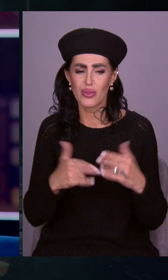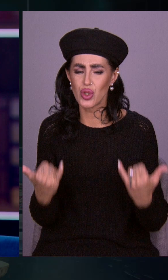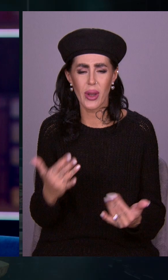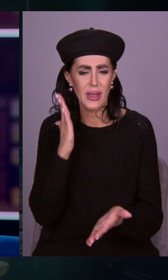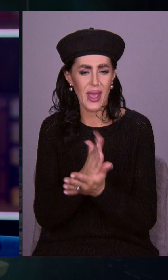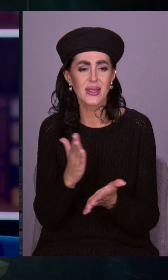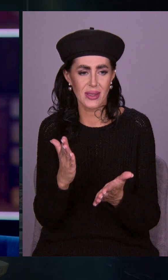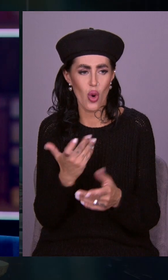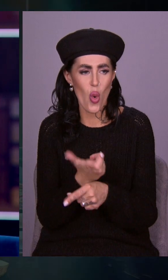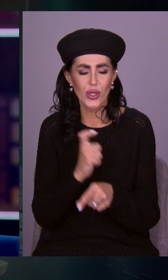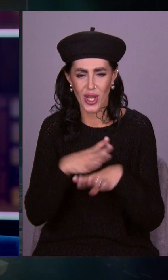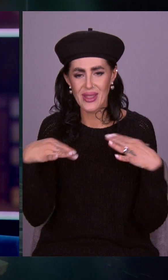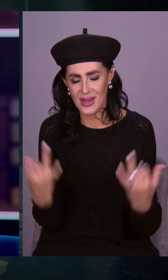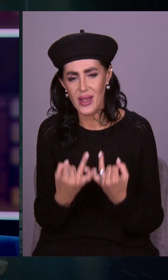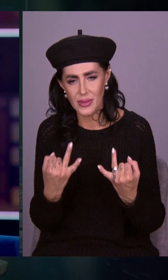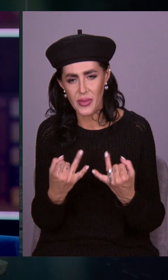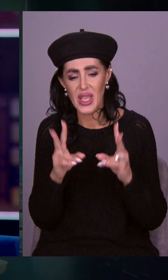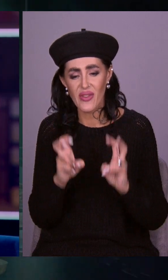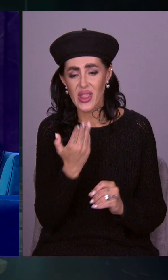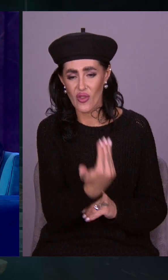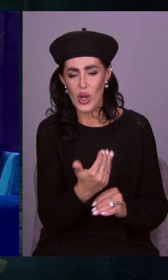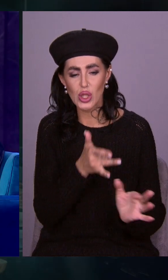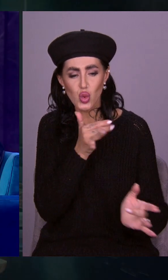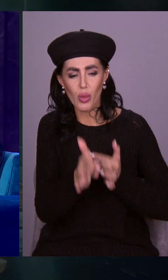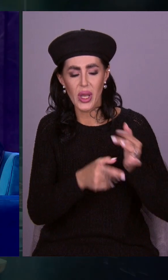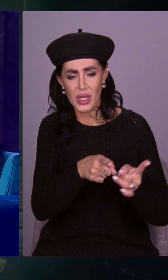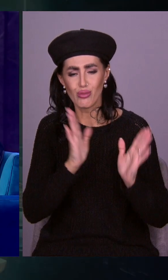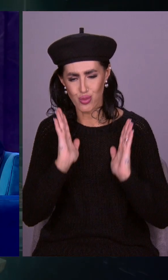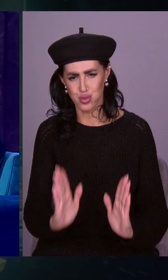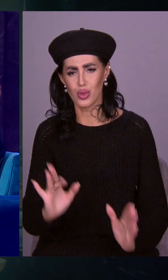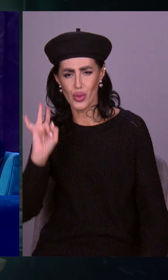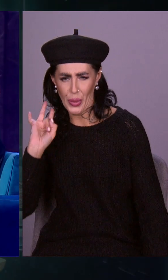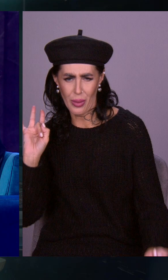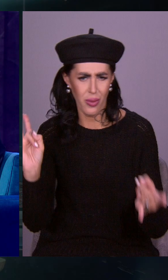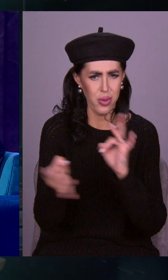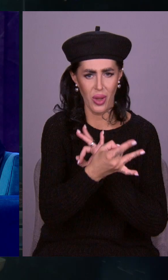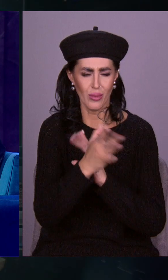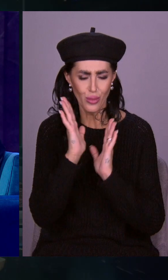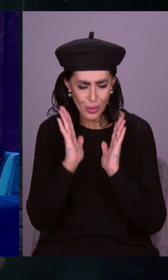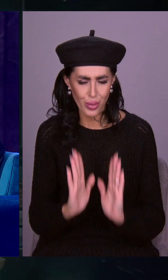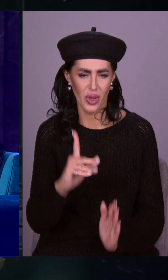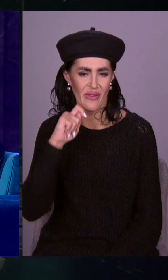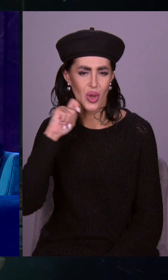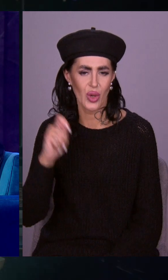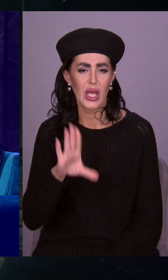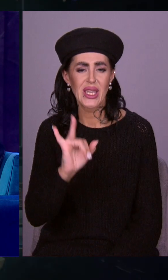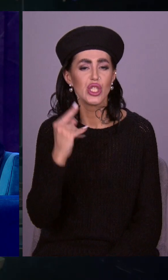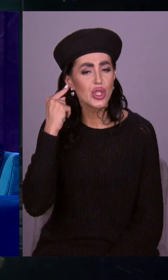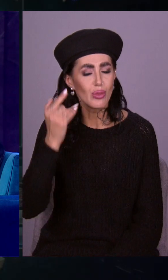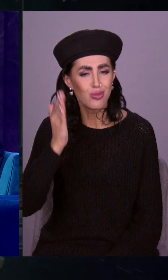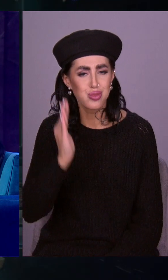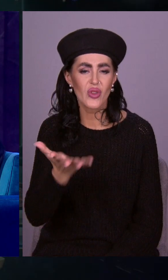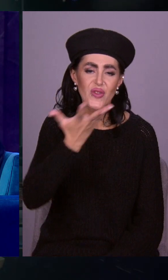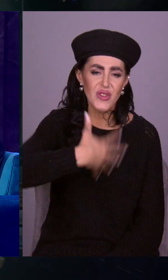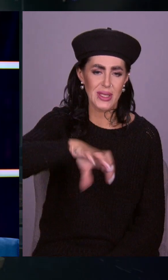речі. Але я тішуся, що цей інструмент набуває популярності. І я вірю, що українська мандура, вона 100% її має чути увесь світ. Вона того супер